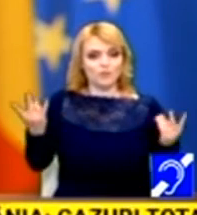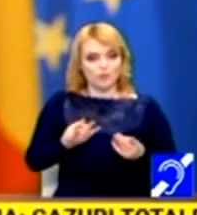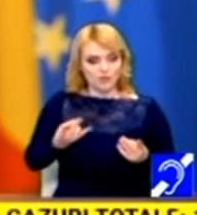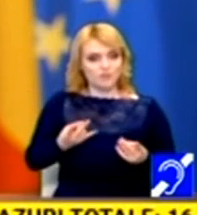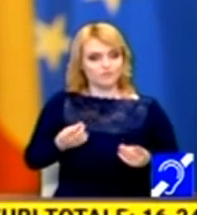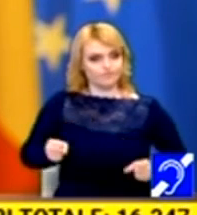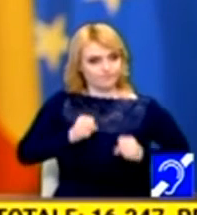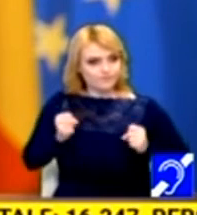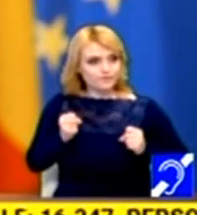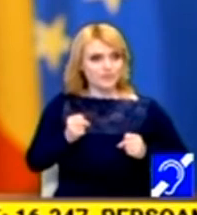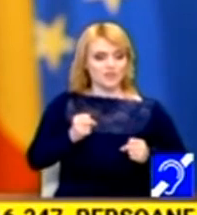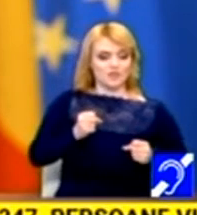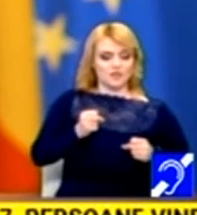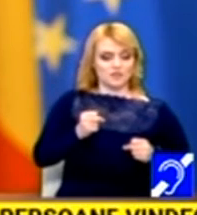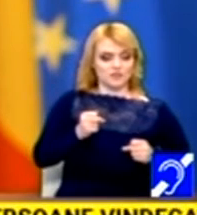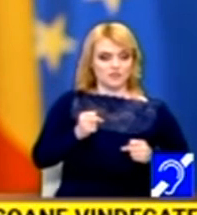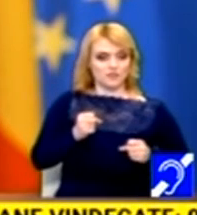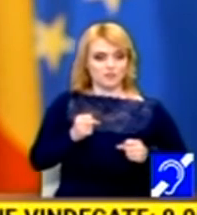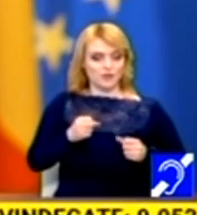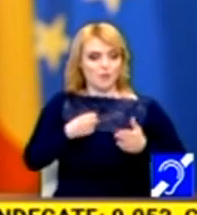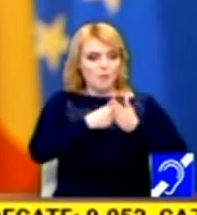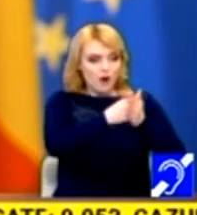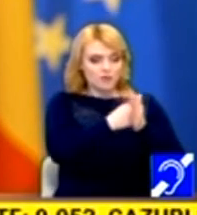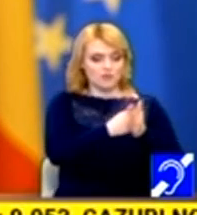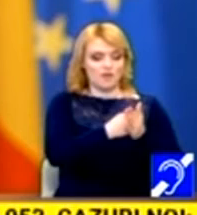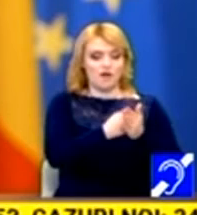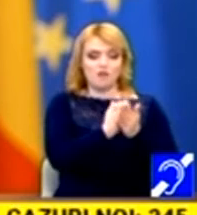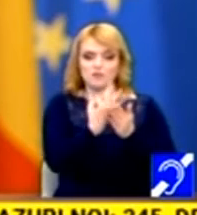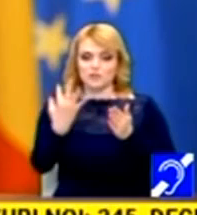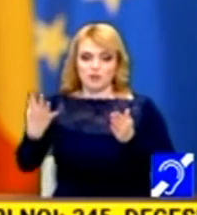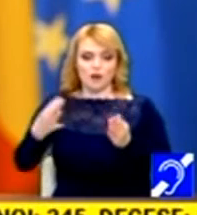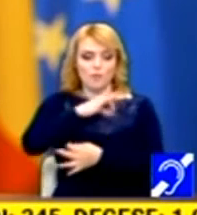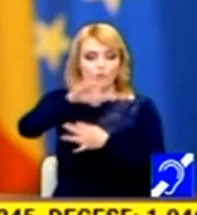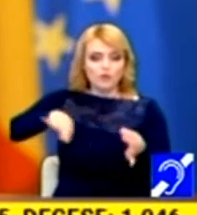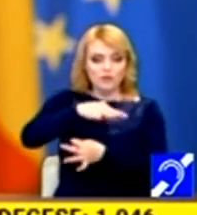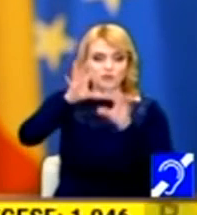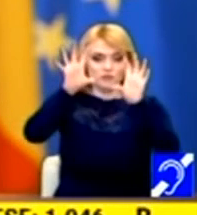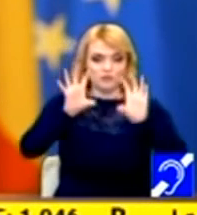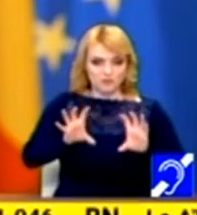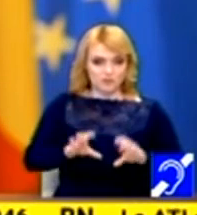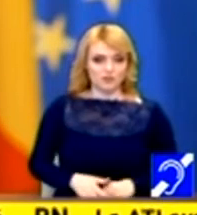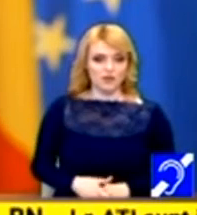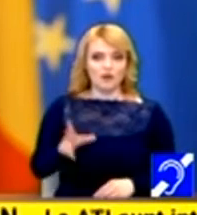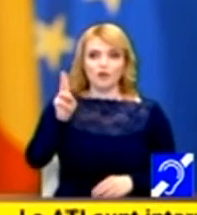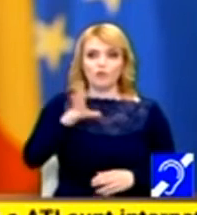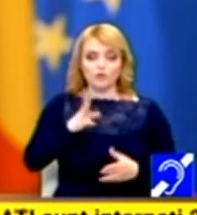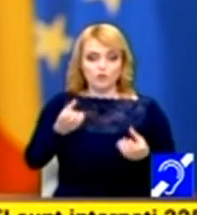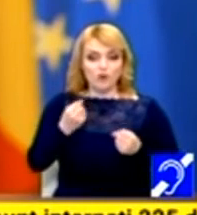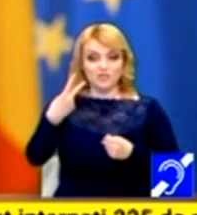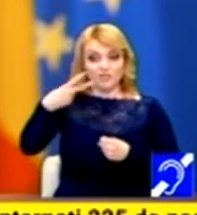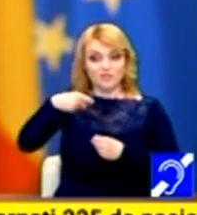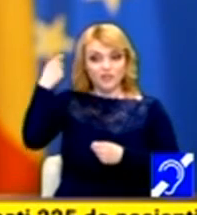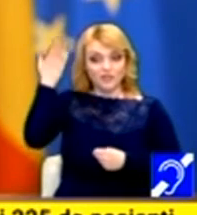ne descurcăm pe baza a 2-3 acte normative adoptate destul de neglijent în urmă cu 20 de ani. În